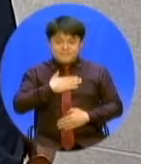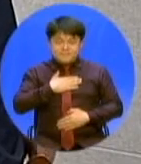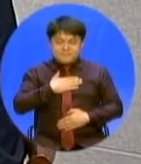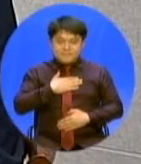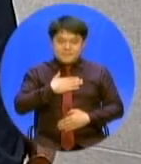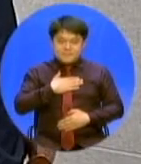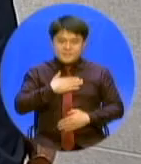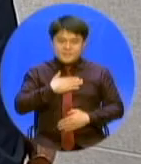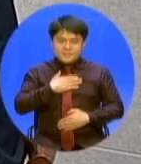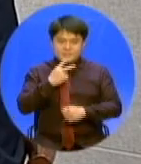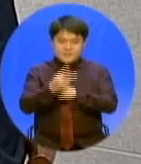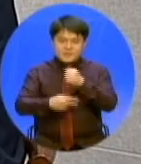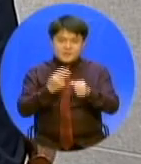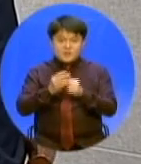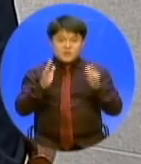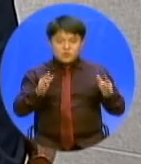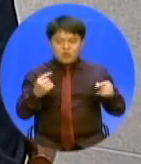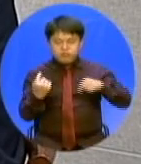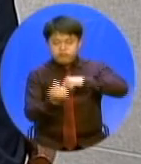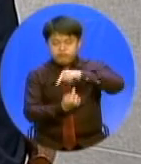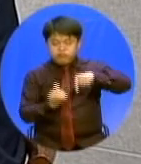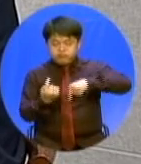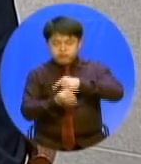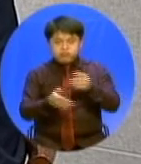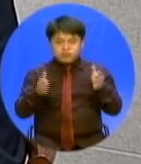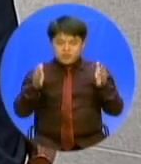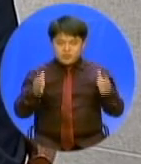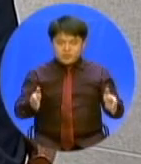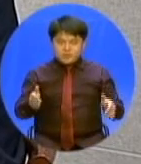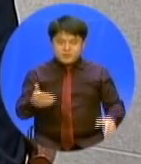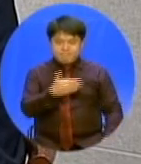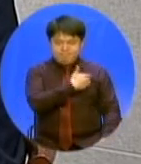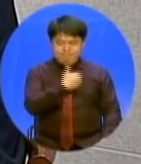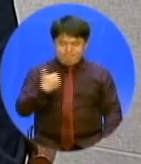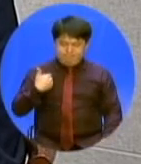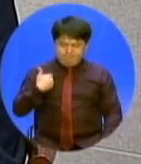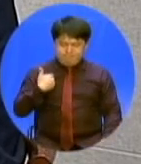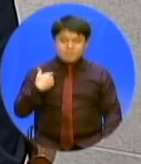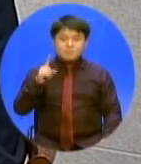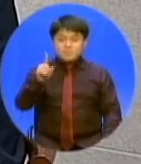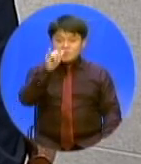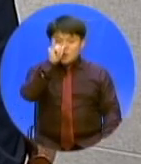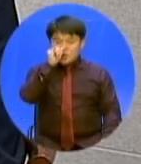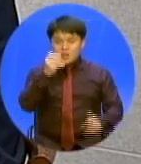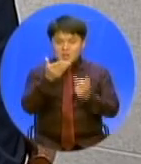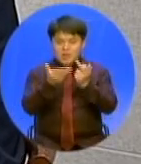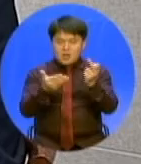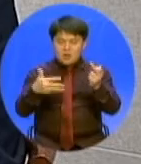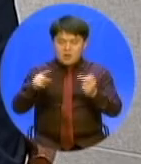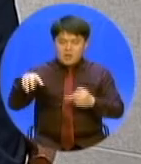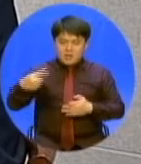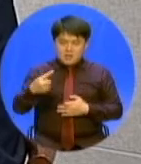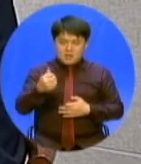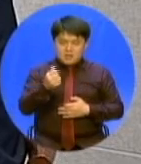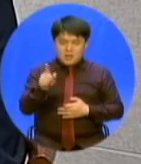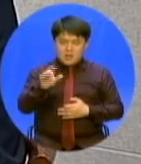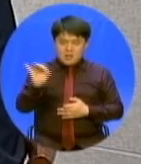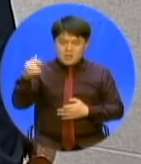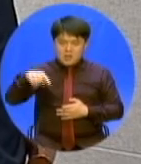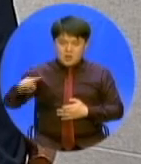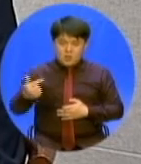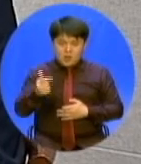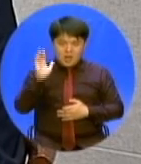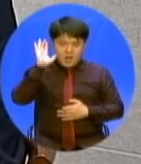제가 2년 이렇게 경영을 하면서 자신을 얻은 게 하나 있습니다. 강원랜드 하이온의